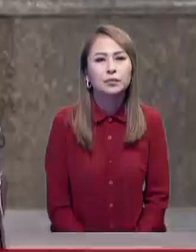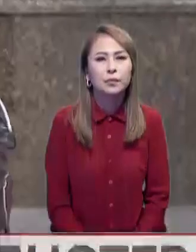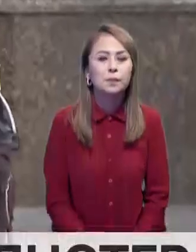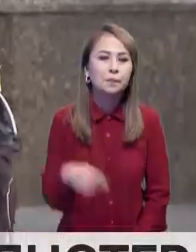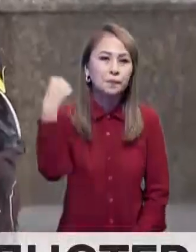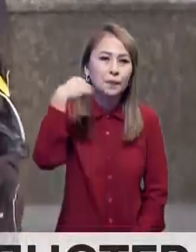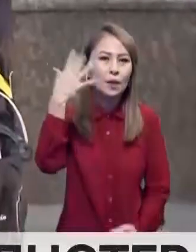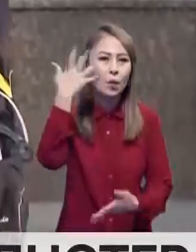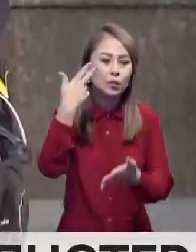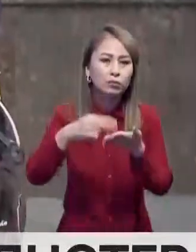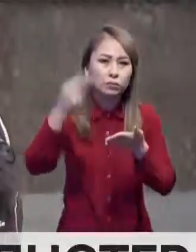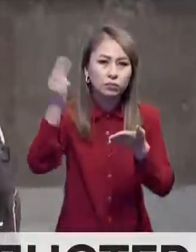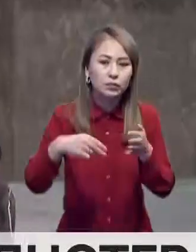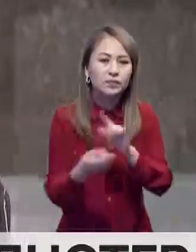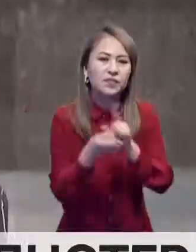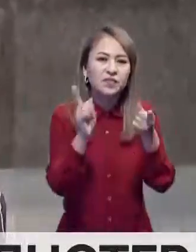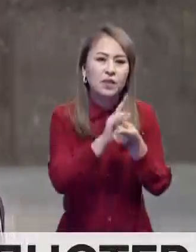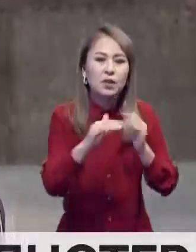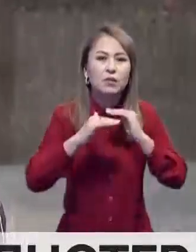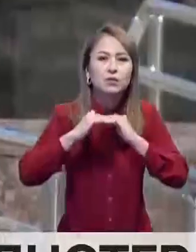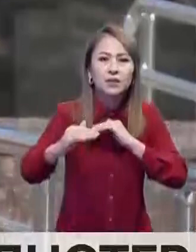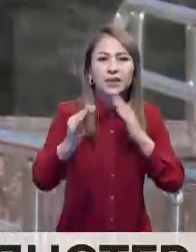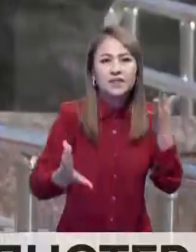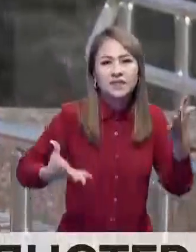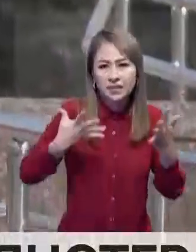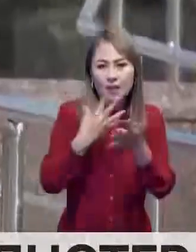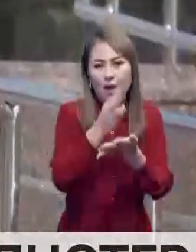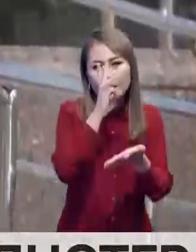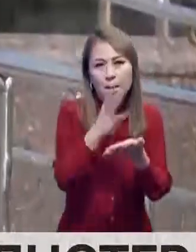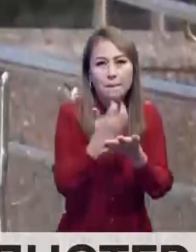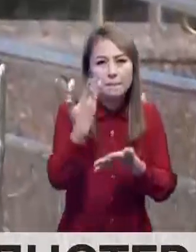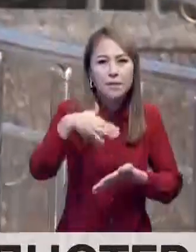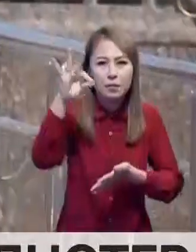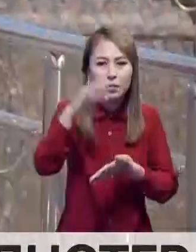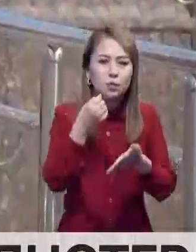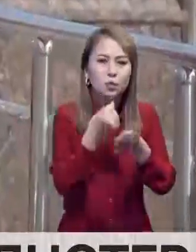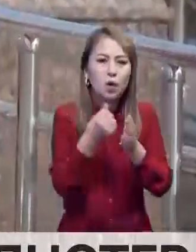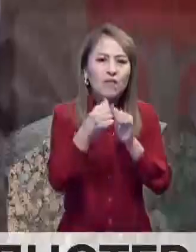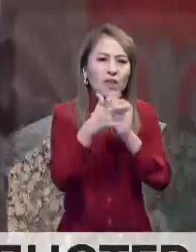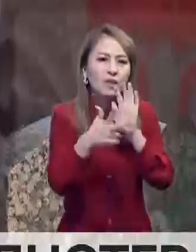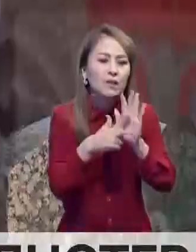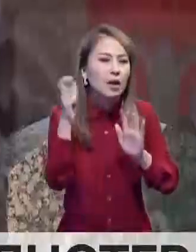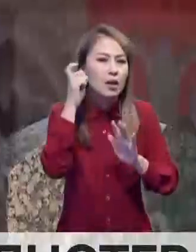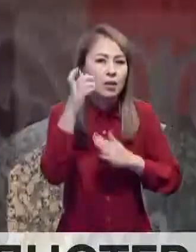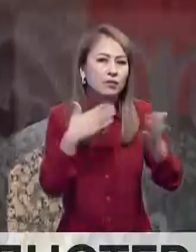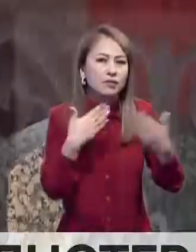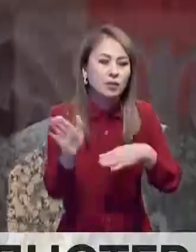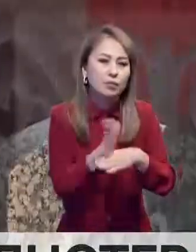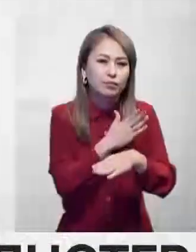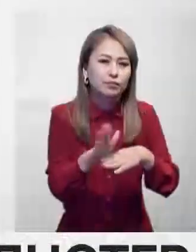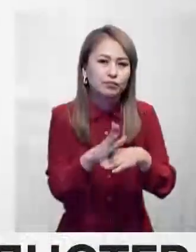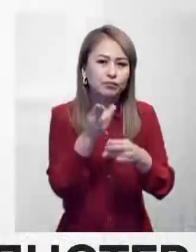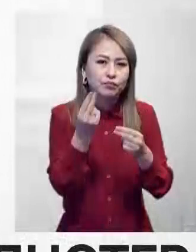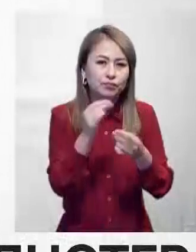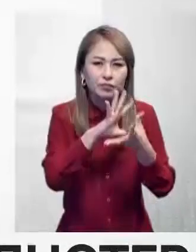Президент қол қойған заңнамалық түзетулер аясында ұлттық қордың инвестициялық табысының 50%-ы 18 жасқа дейінгі барлық бала арасында бөлінеді. Бұл қаражатты